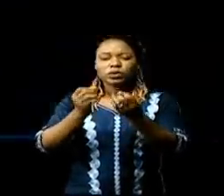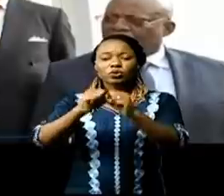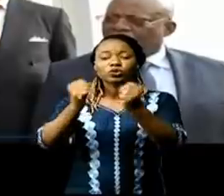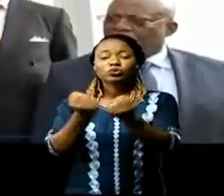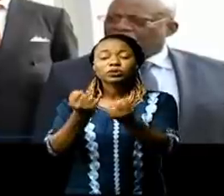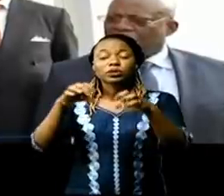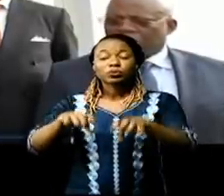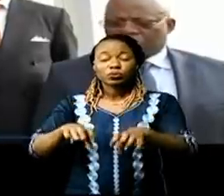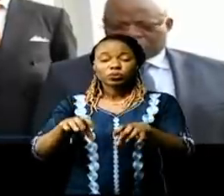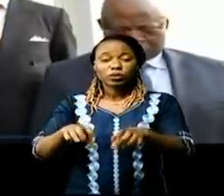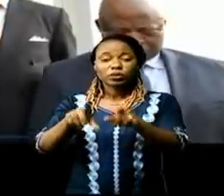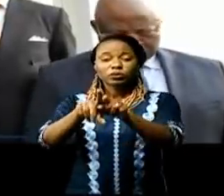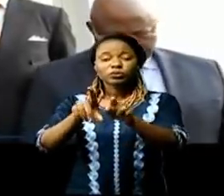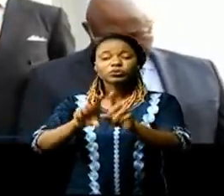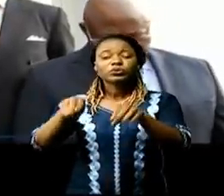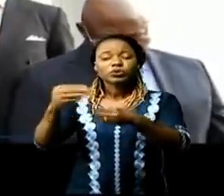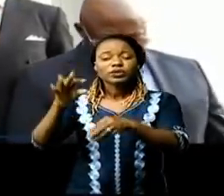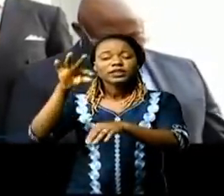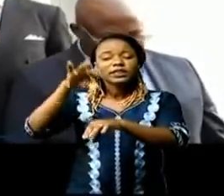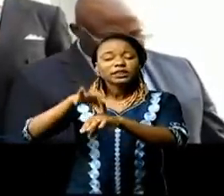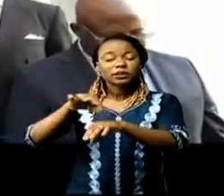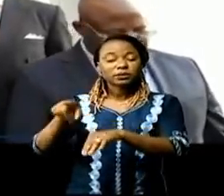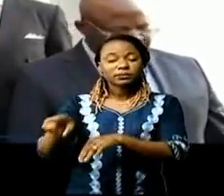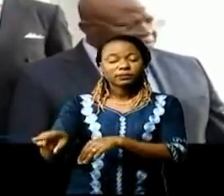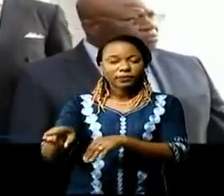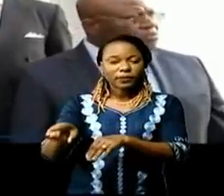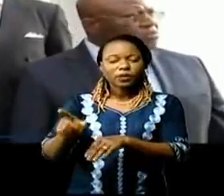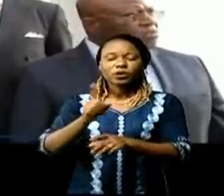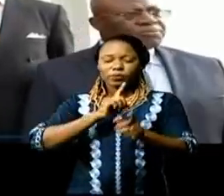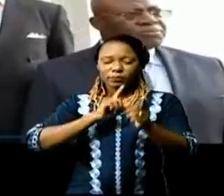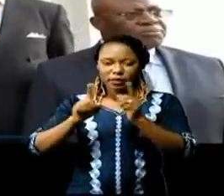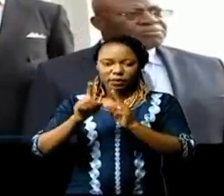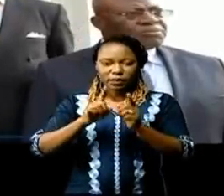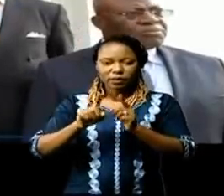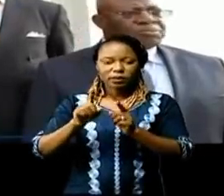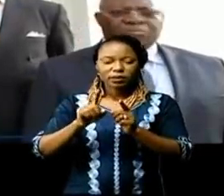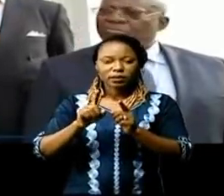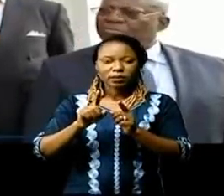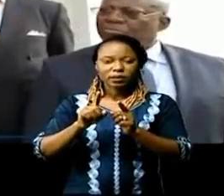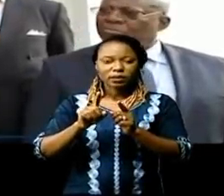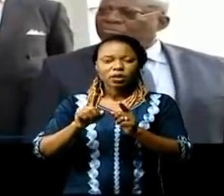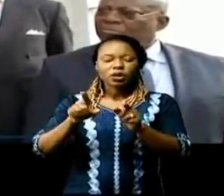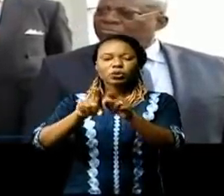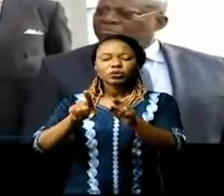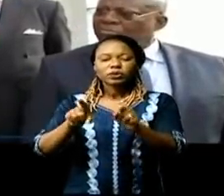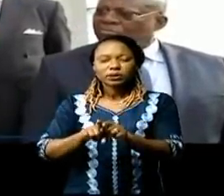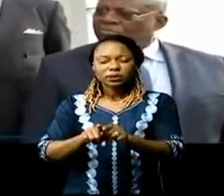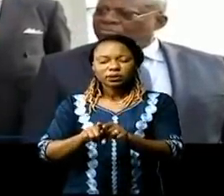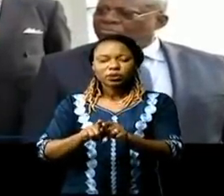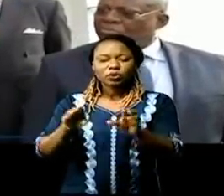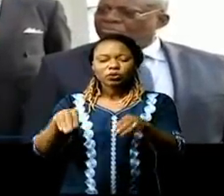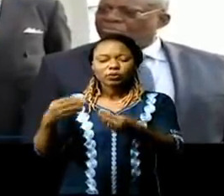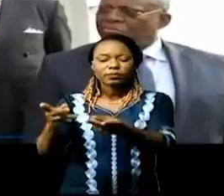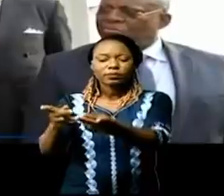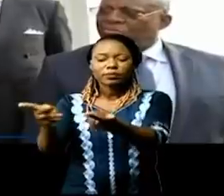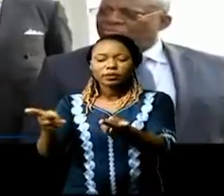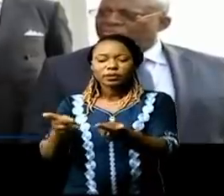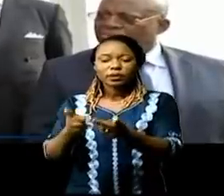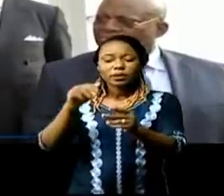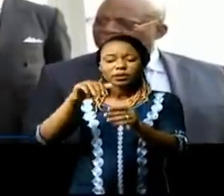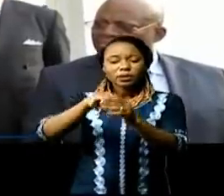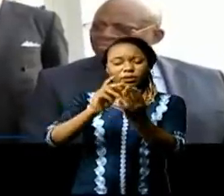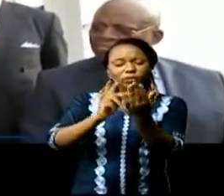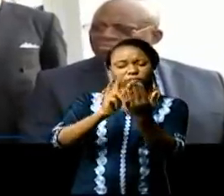congolaises. Vous avez entendu parler de les timbres fiscaux qu'on voudrait mettre sur certains